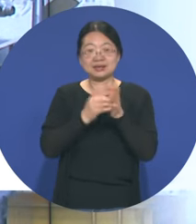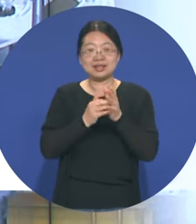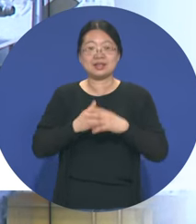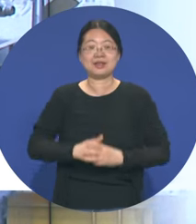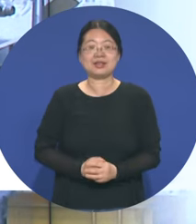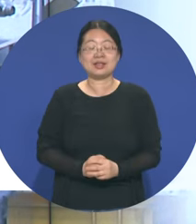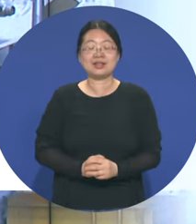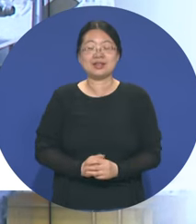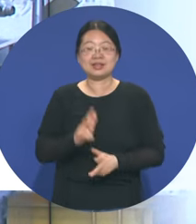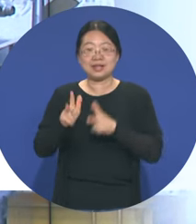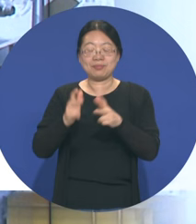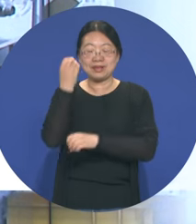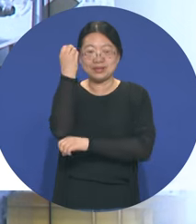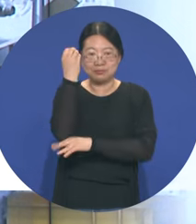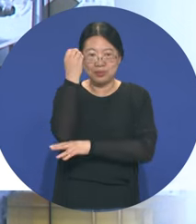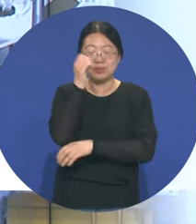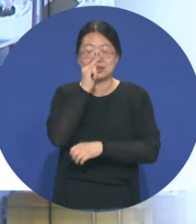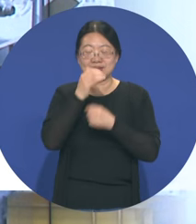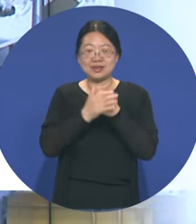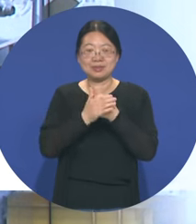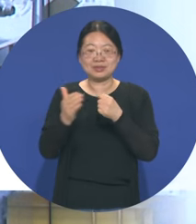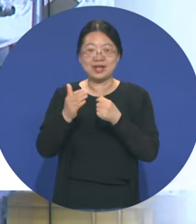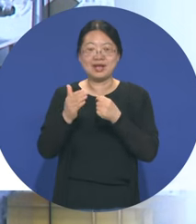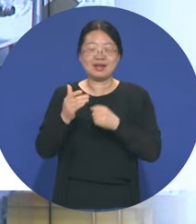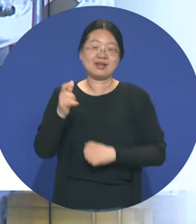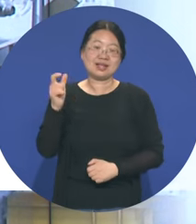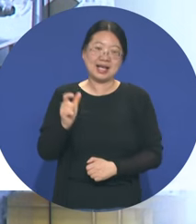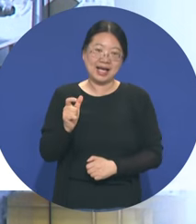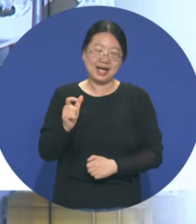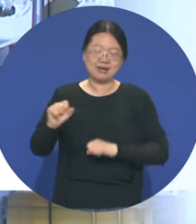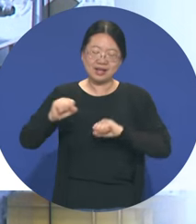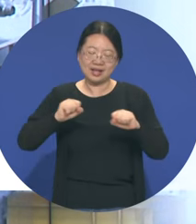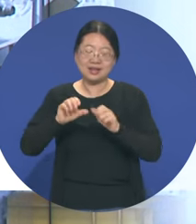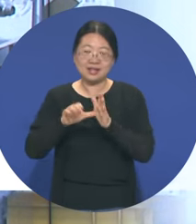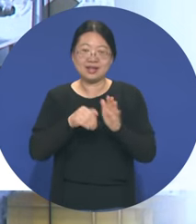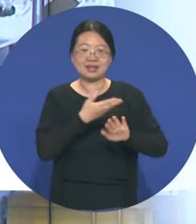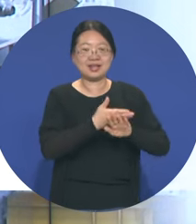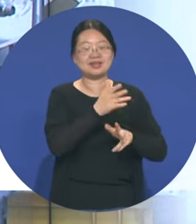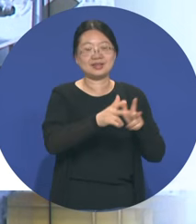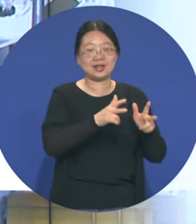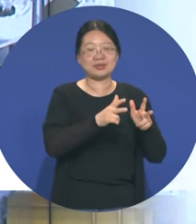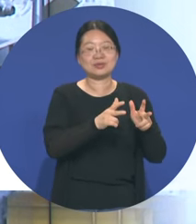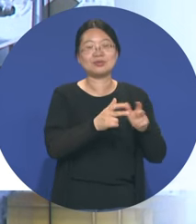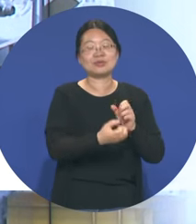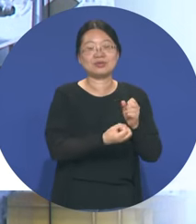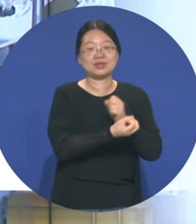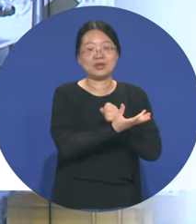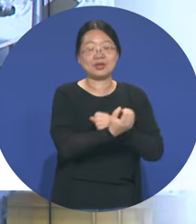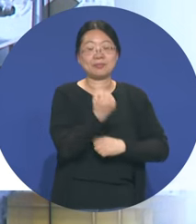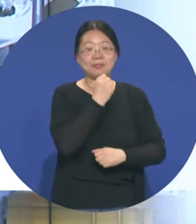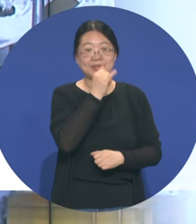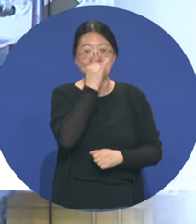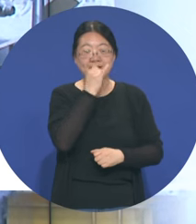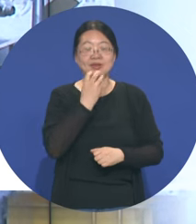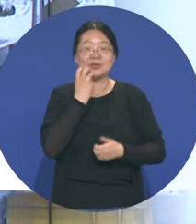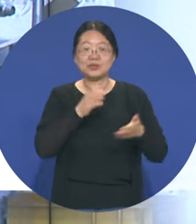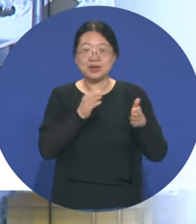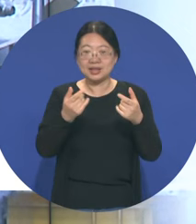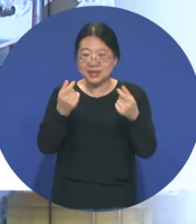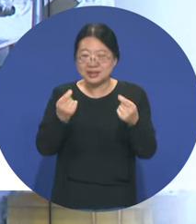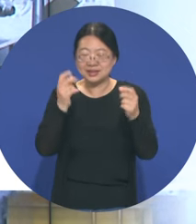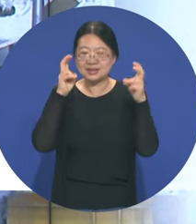산업의 뿌리이기 때문에 이들이 튼튼해야 도내 다른 산업들도 활기를 띨 수 있습니다. 경기도가 뿌리 살리기